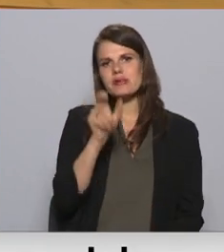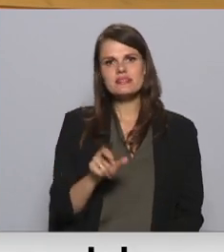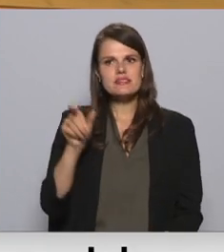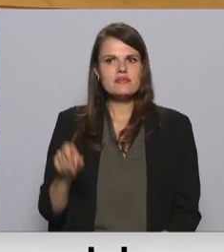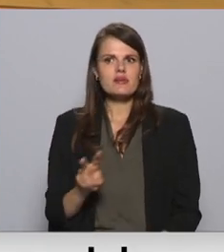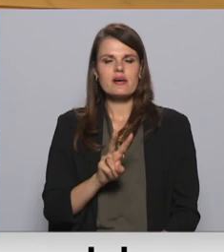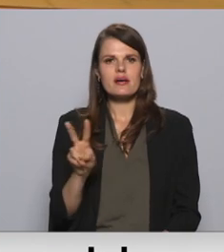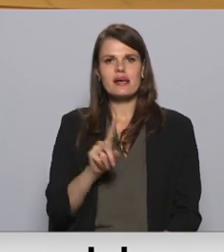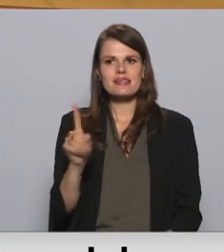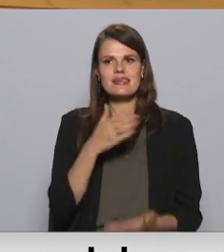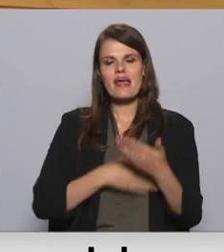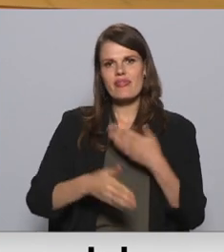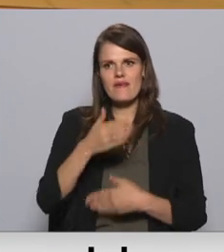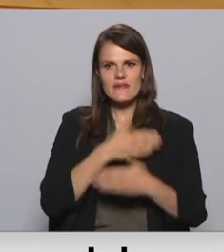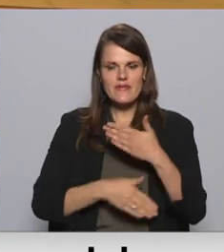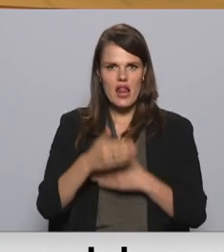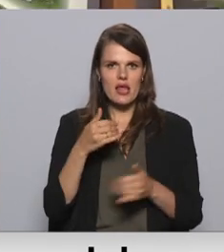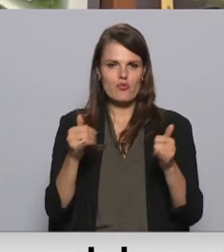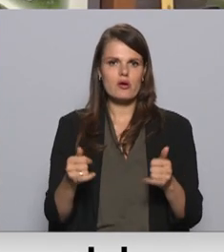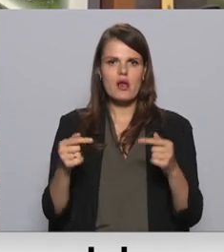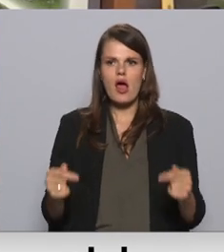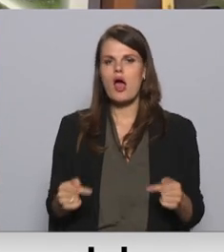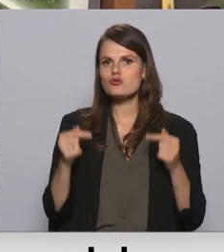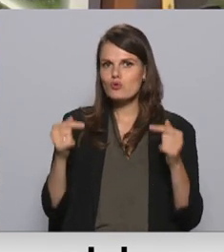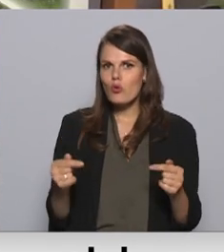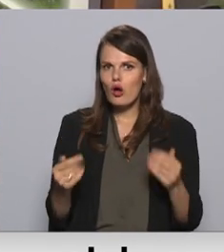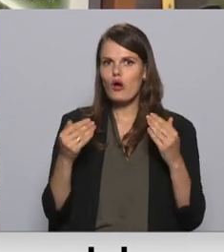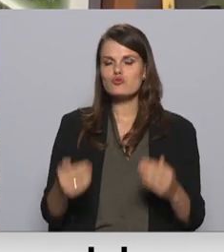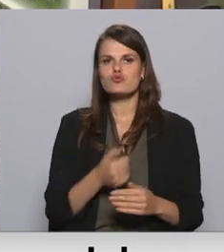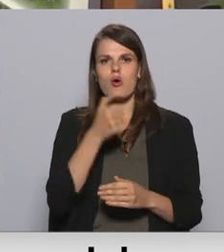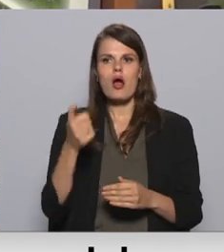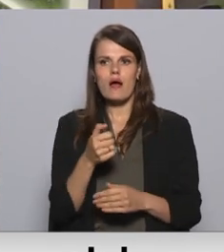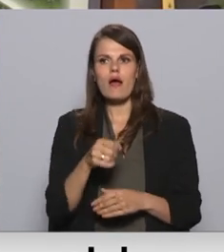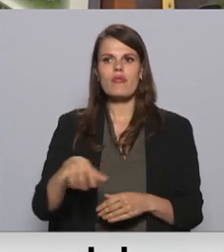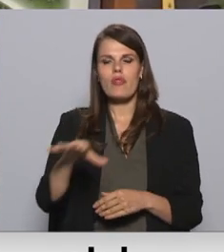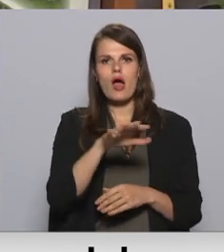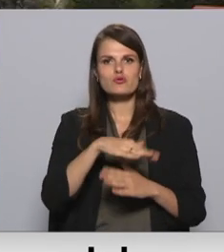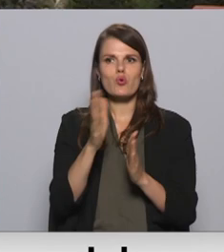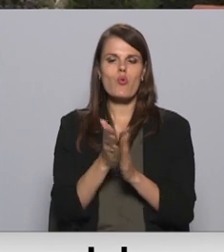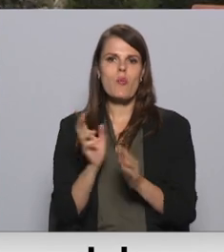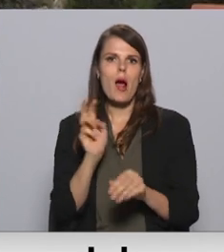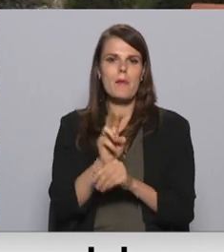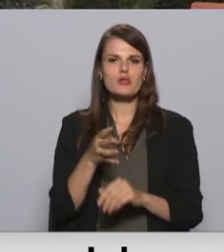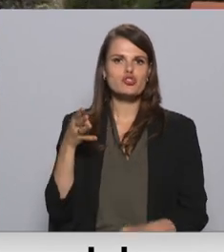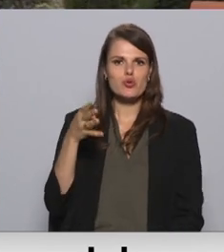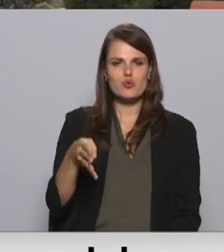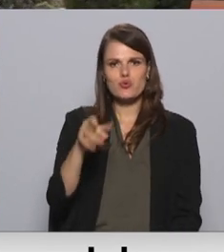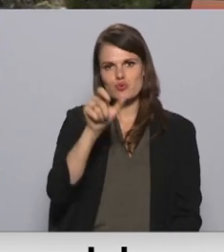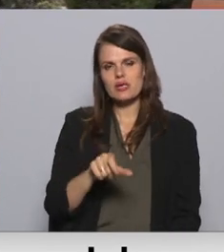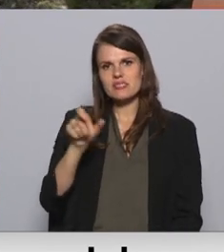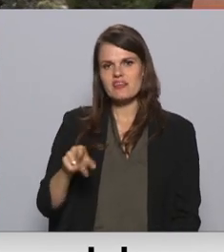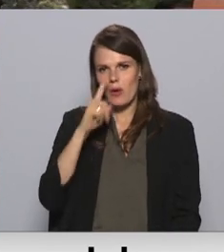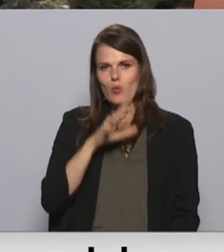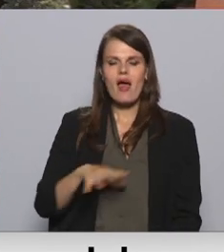ir invalīdi krēslos. Šogad Dvēseles Veldzes dārza kopumā apmeklējuši vairāk nekā 4000 cilvēku no